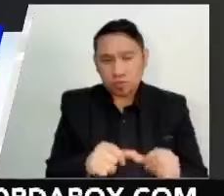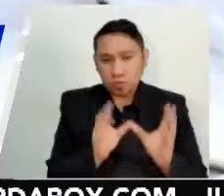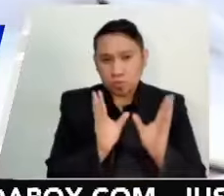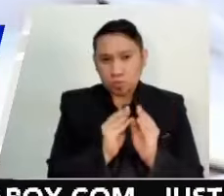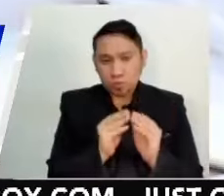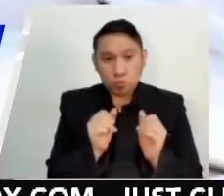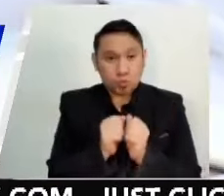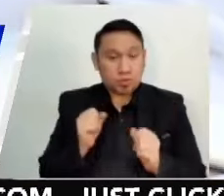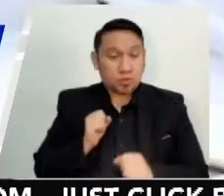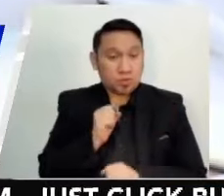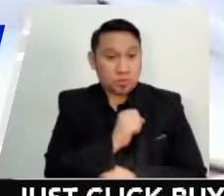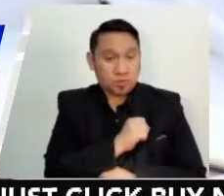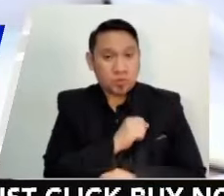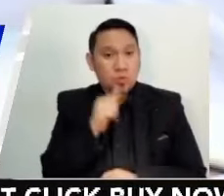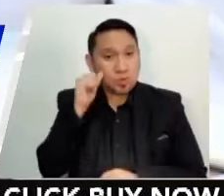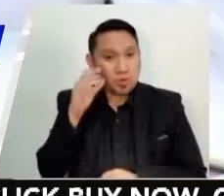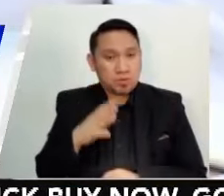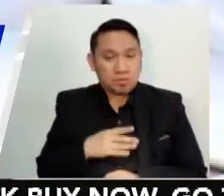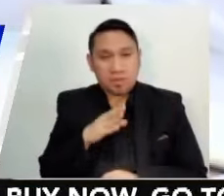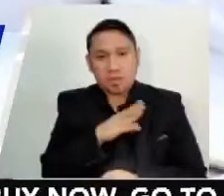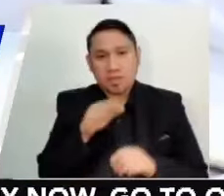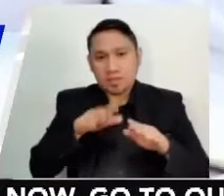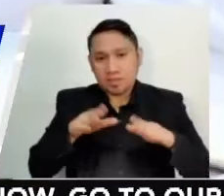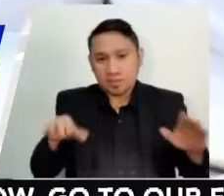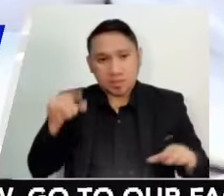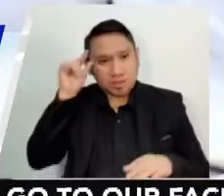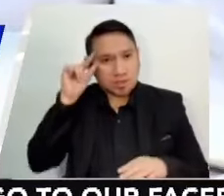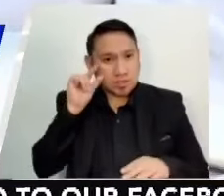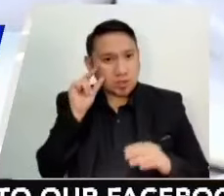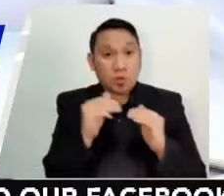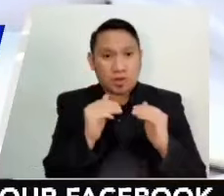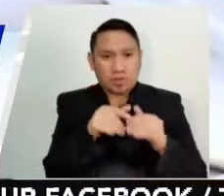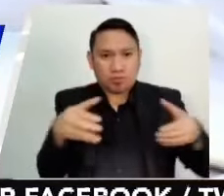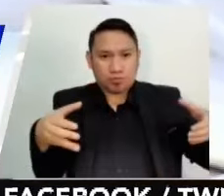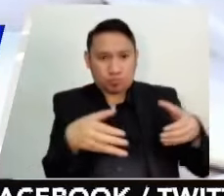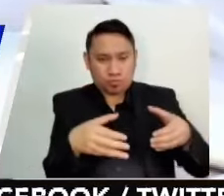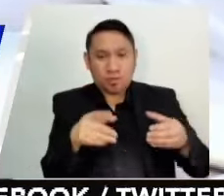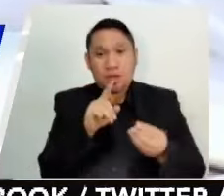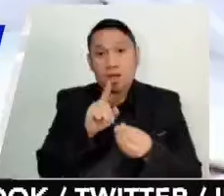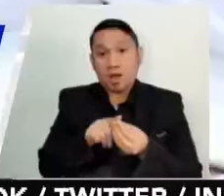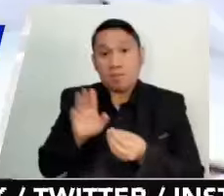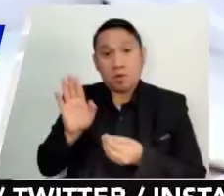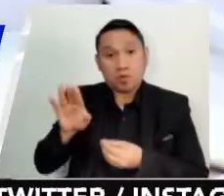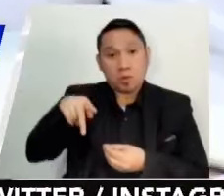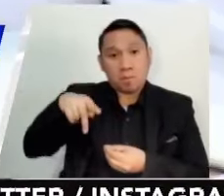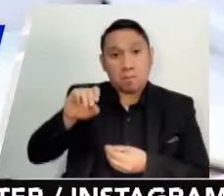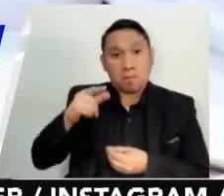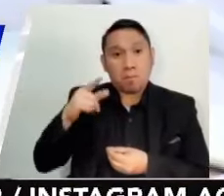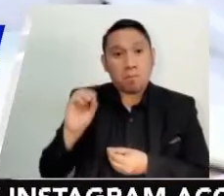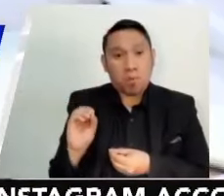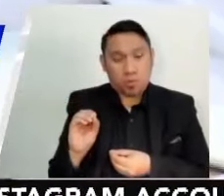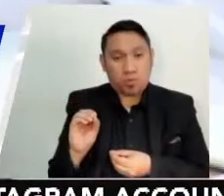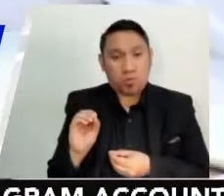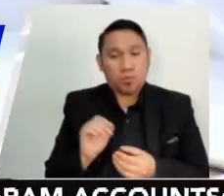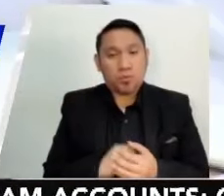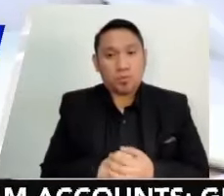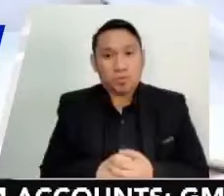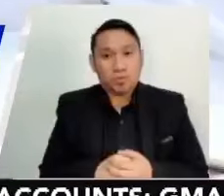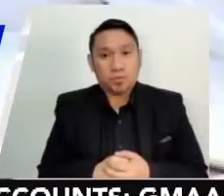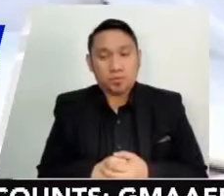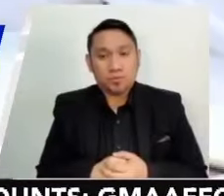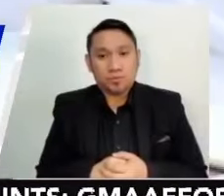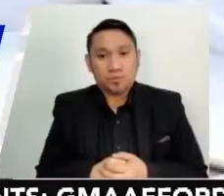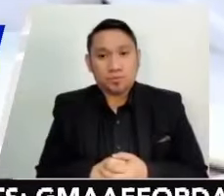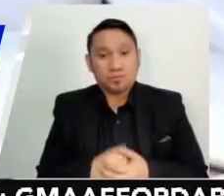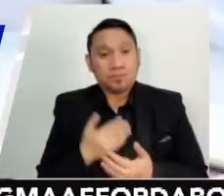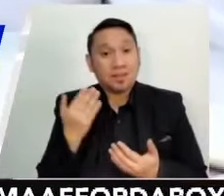Women, Children, Family Relations and Gender Equality kaugnay sa illegal na operasyon ng POGO o Philippine Offshore Gaming Operators. Bukod sa dating